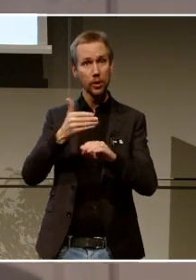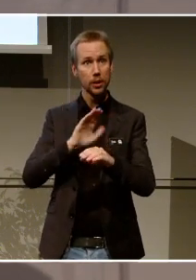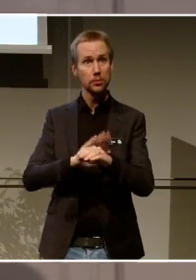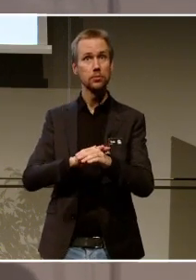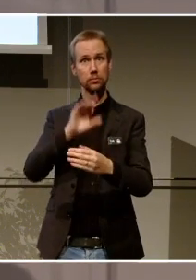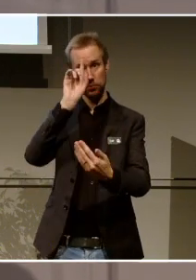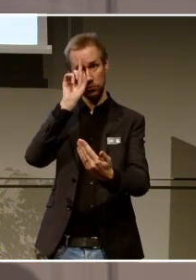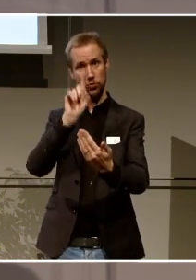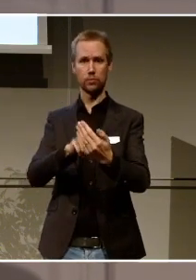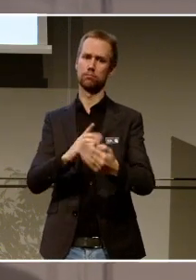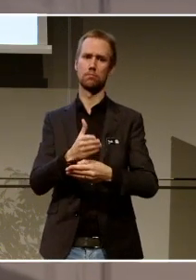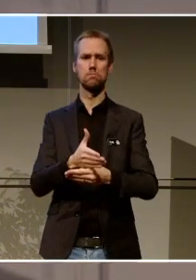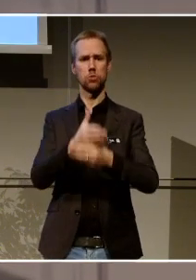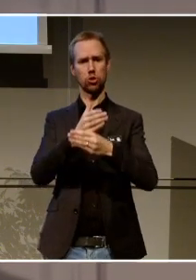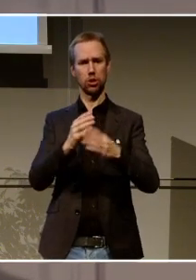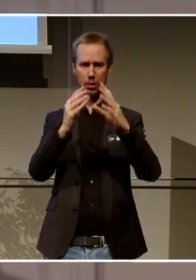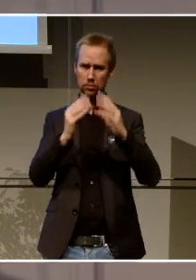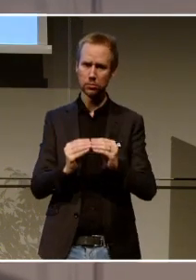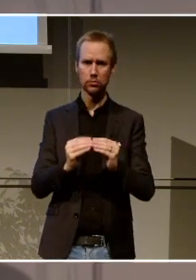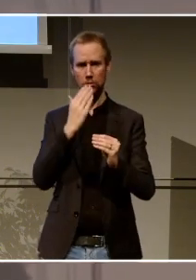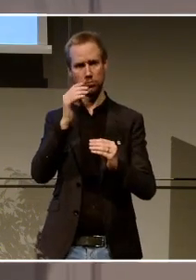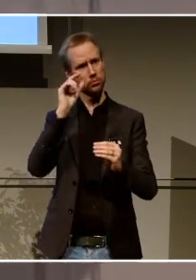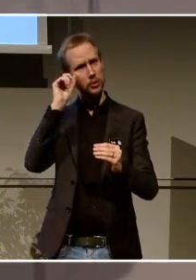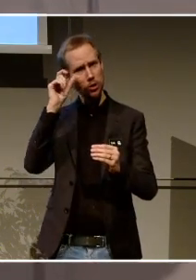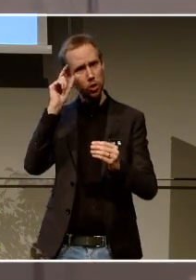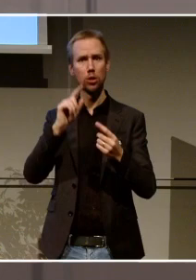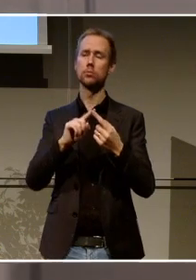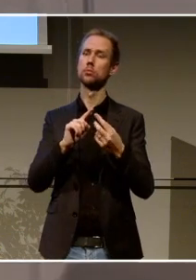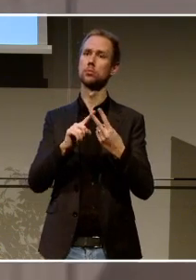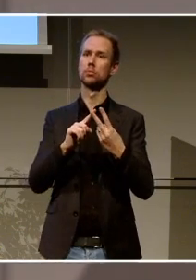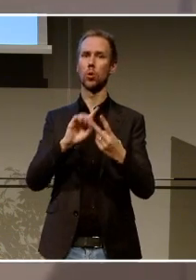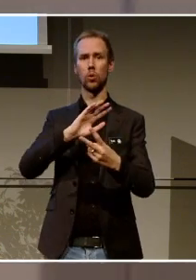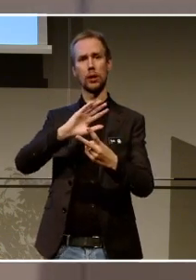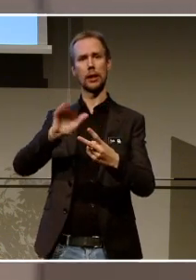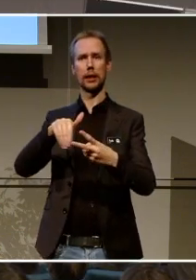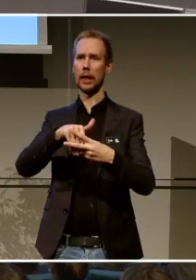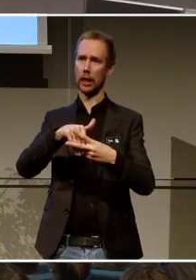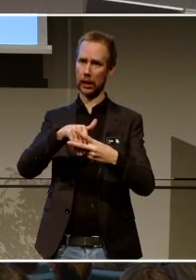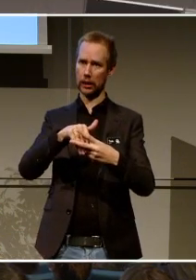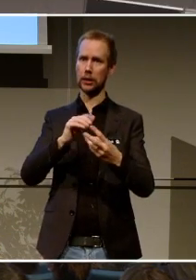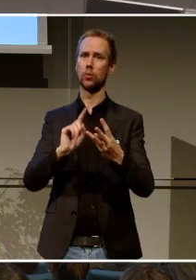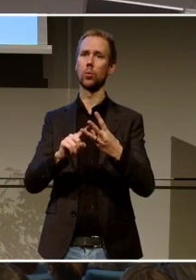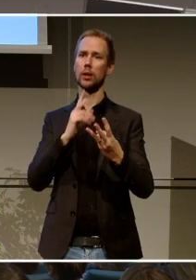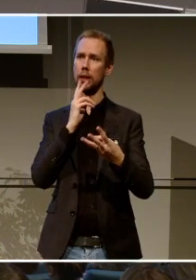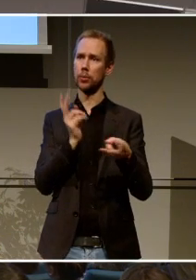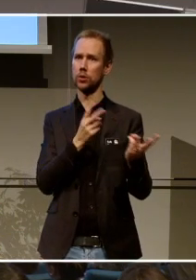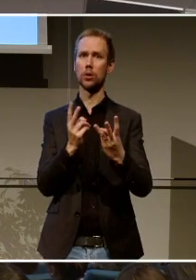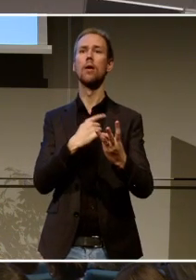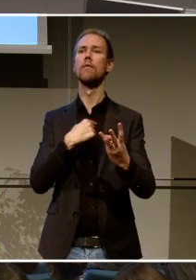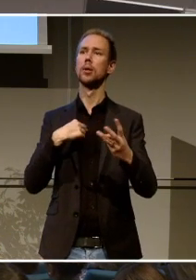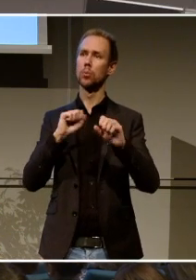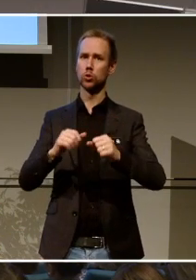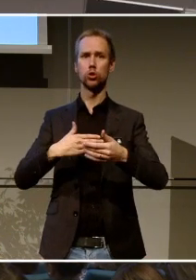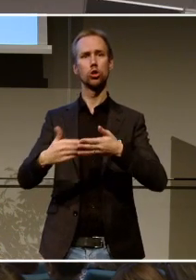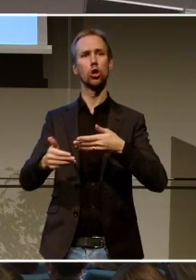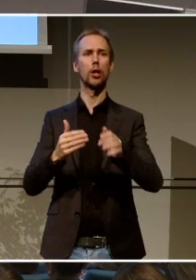här digitalt och delaktigt och demokratiskt. Och tillsammans behöver vi göra det. Det här